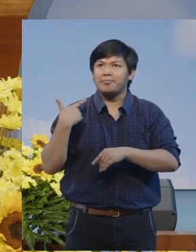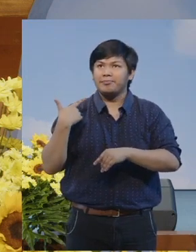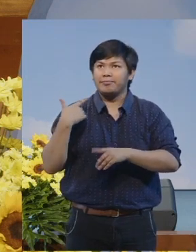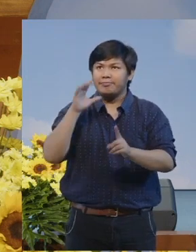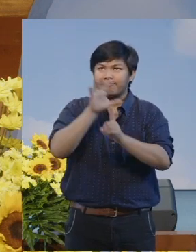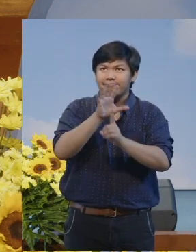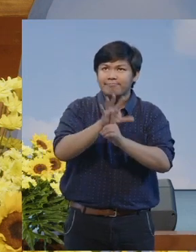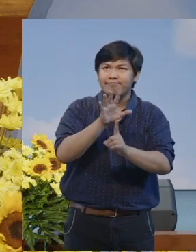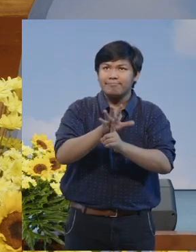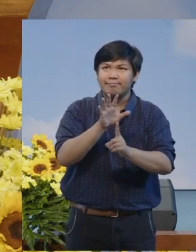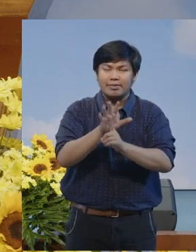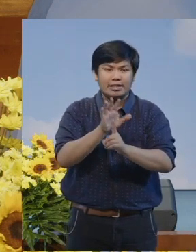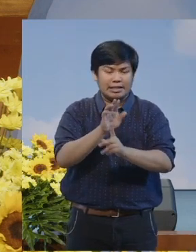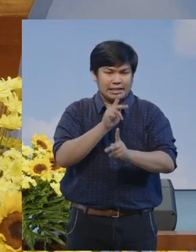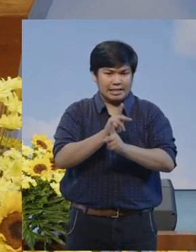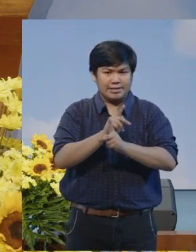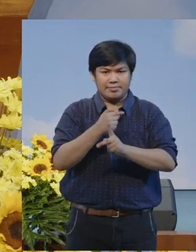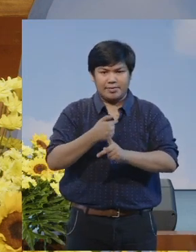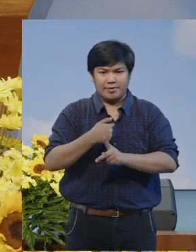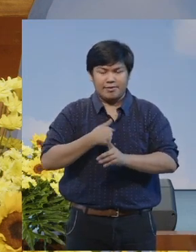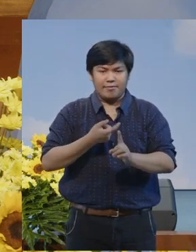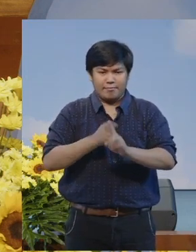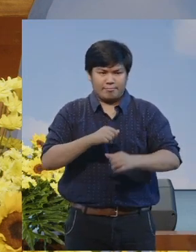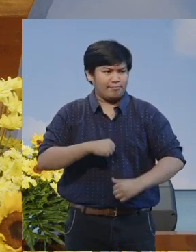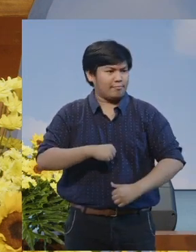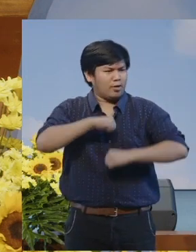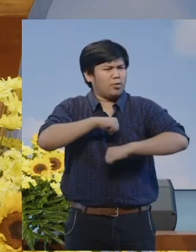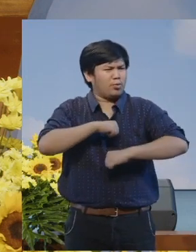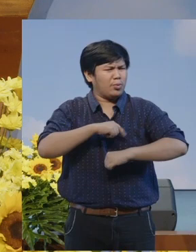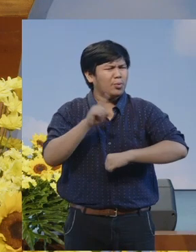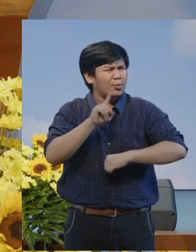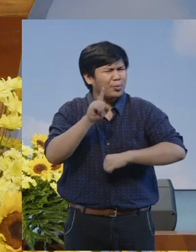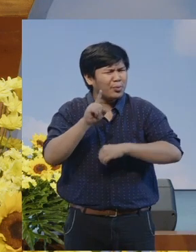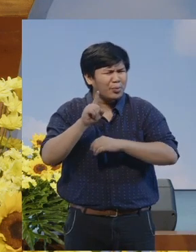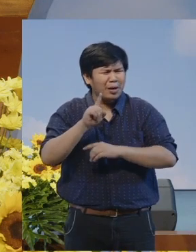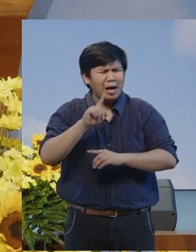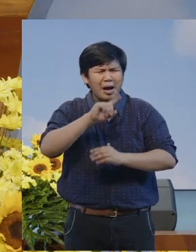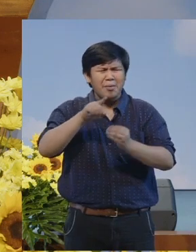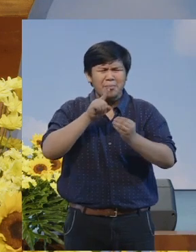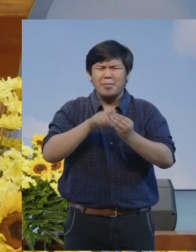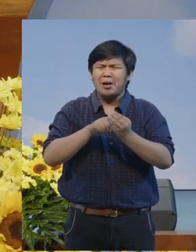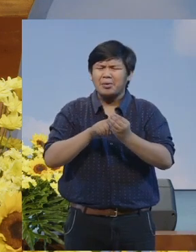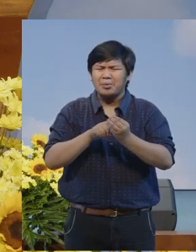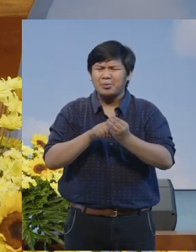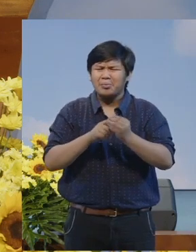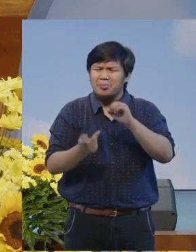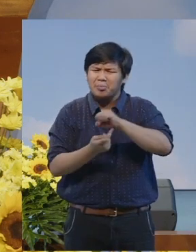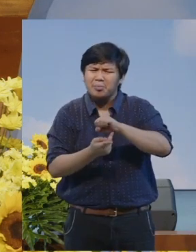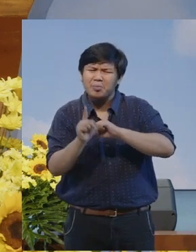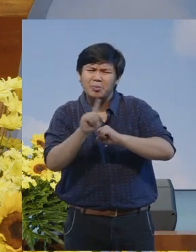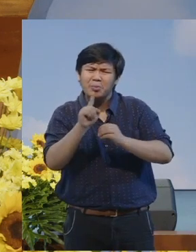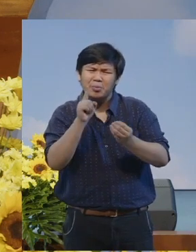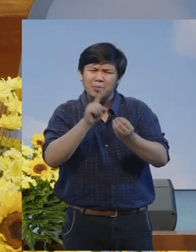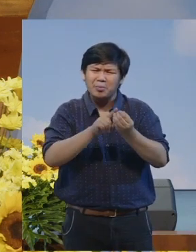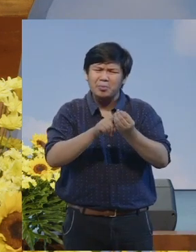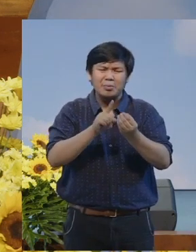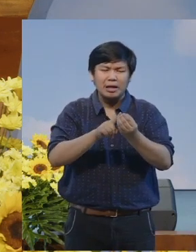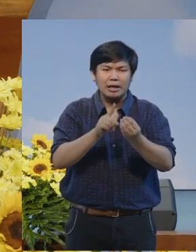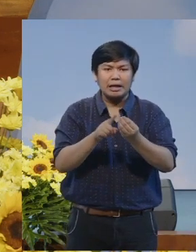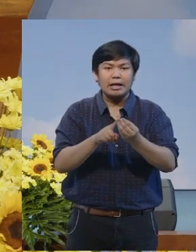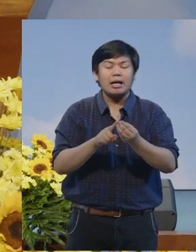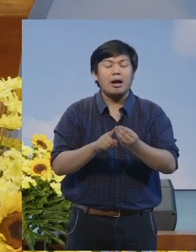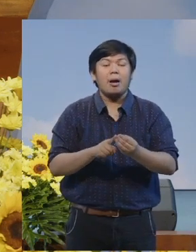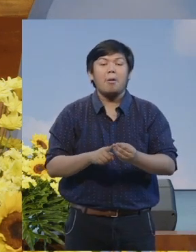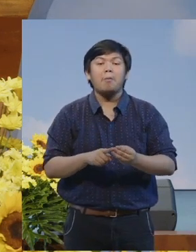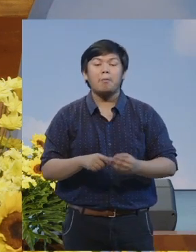to keep me from being conceited." Marami pong debate sa kung ano ang ibig sabihin ni Pablo dito. Ang sabi